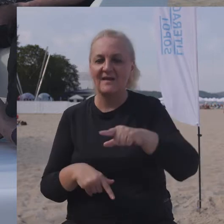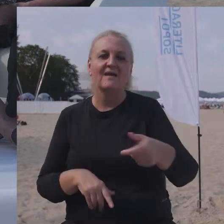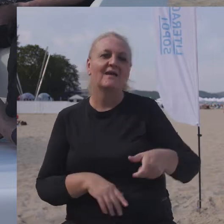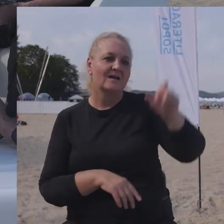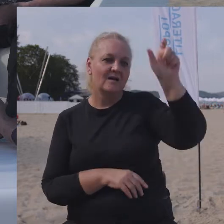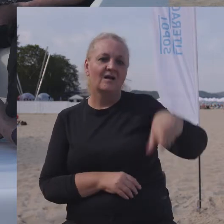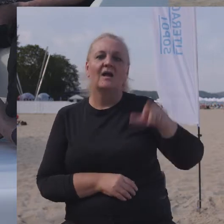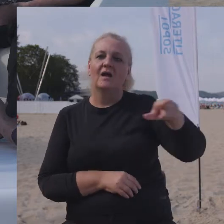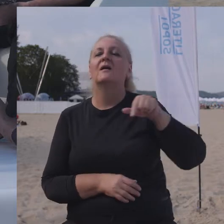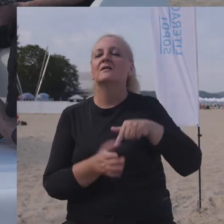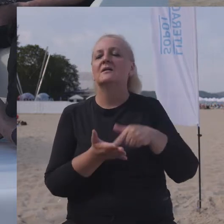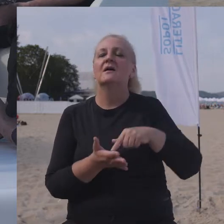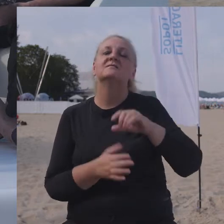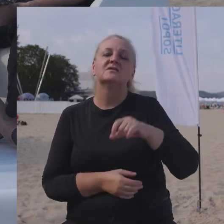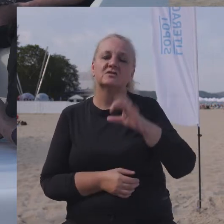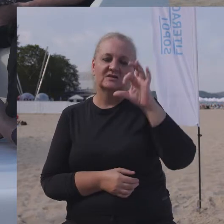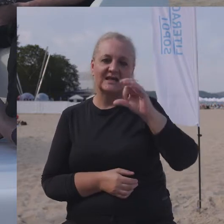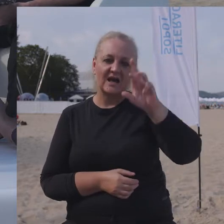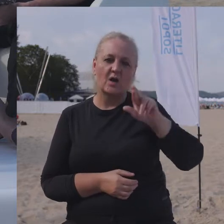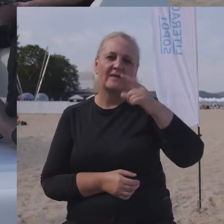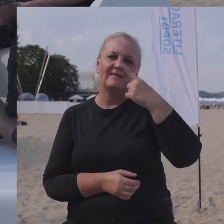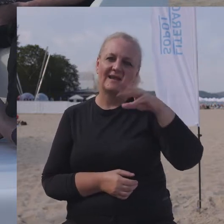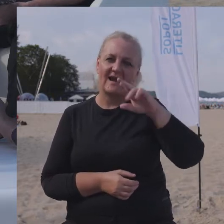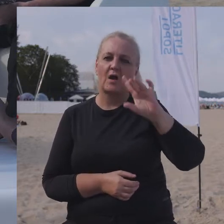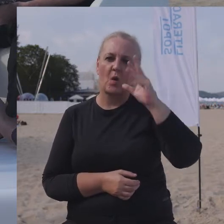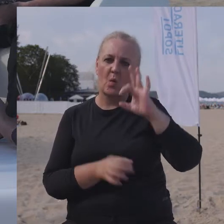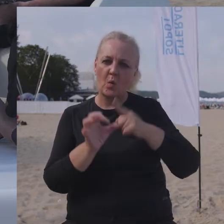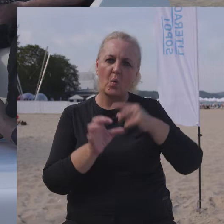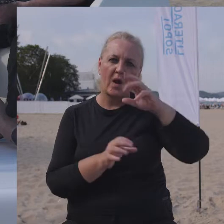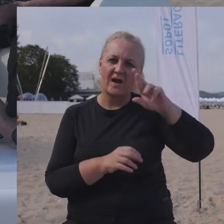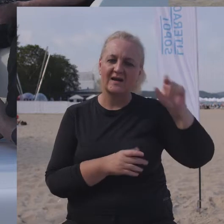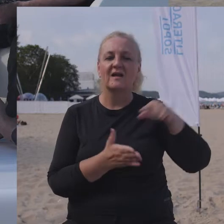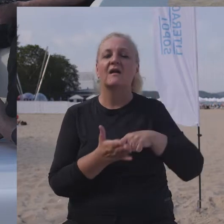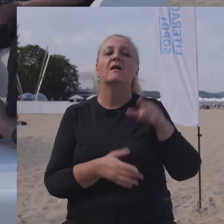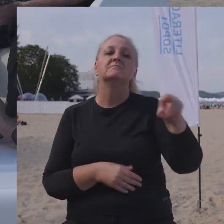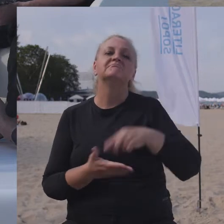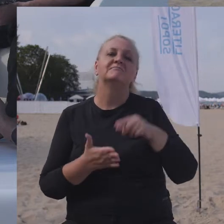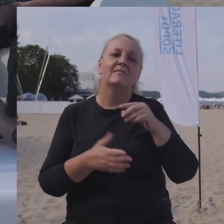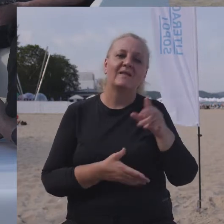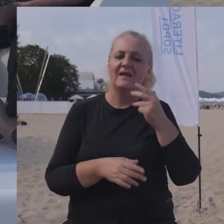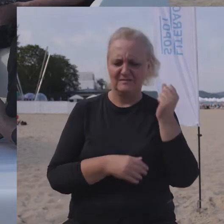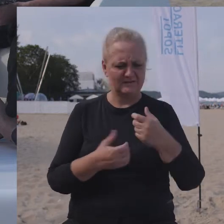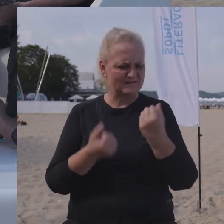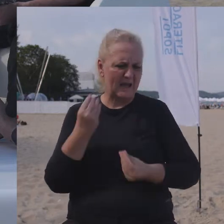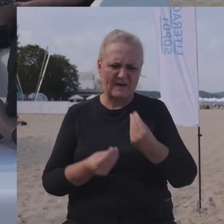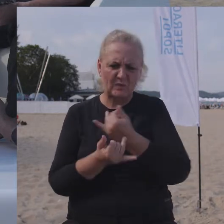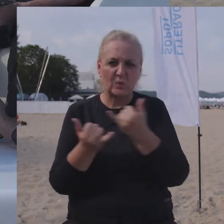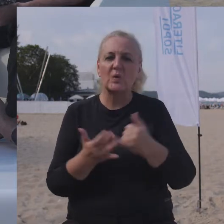osobę Charlotte Drag Queer. Są tylko dwie kategorie, malarstwo polskie i choroby weneryczne.